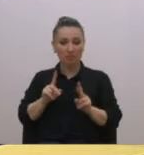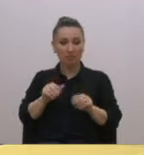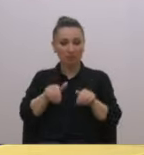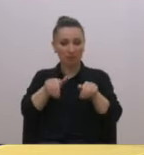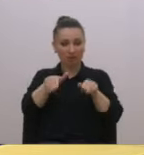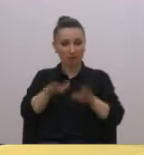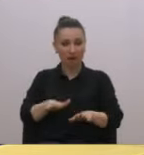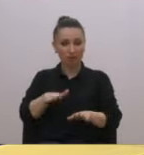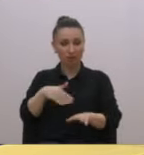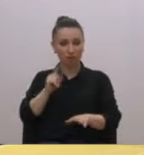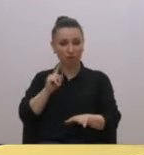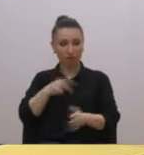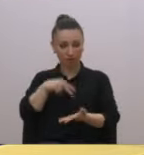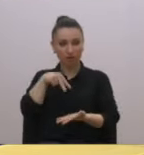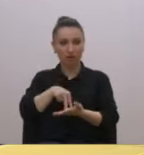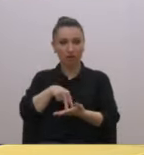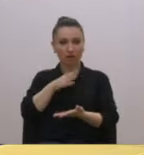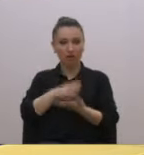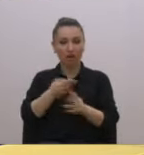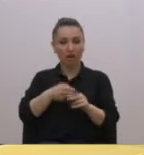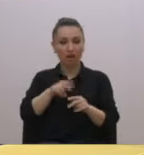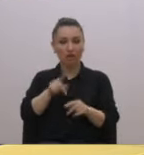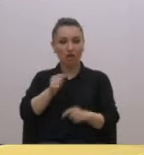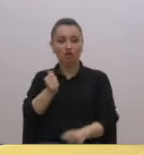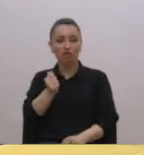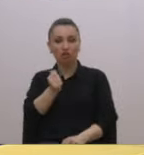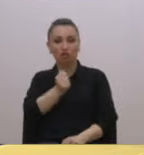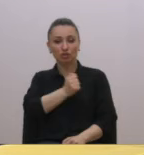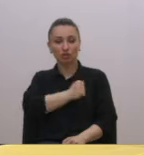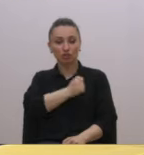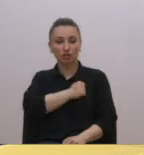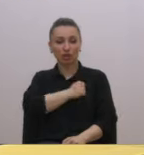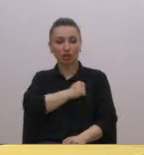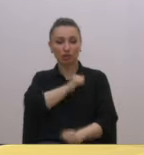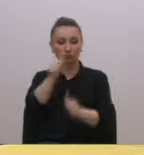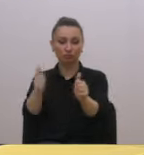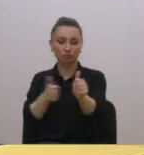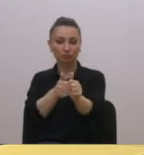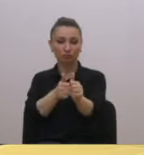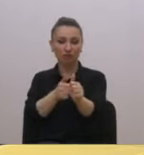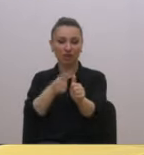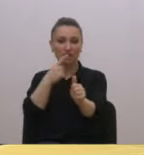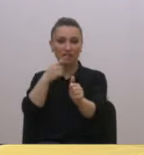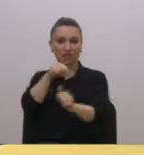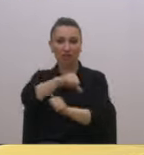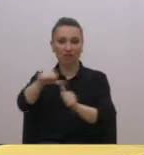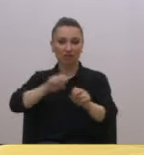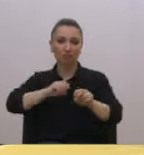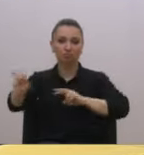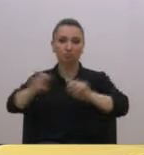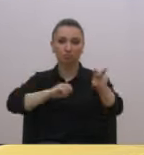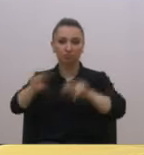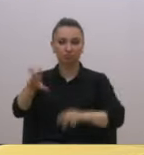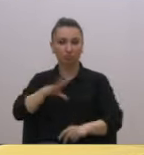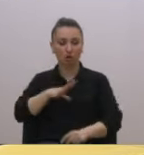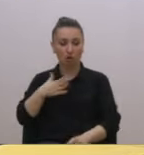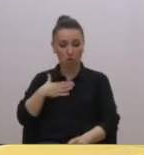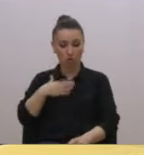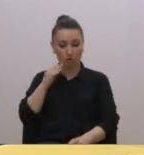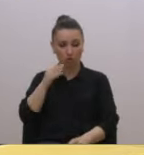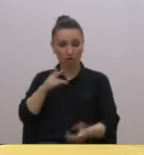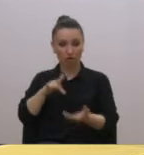გადაწყვეტილების წინაშე დგას, ესენი ჯარს ზურგში უდგებოდნენ და მერე წითელ ხიდზე გარბოდნენ. და როდესაც ჩვენი